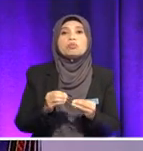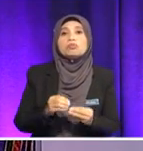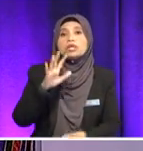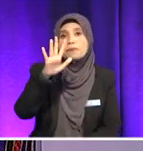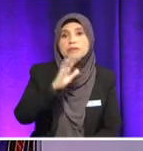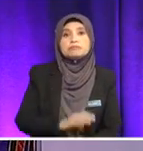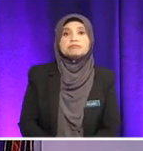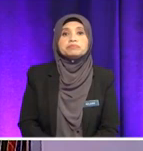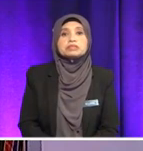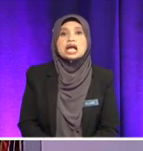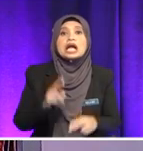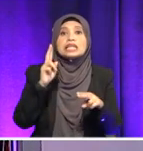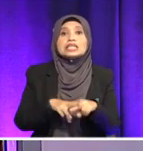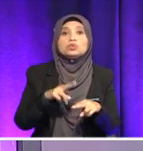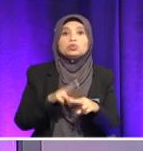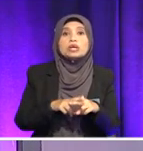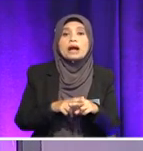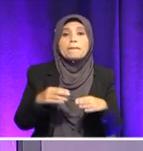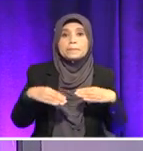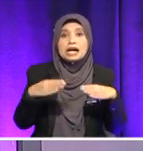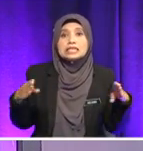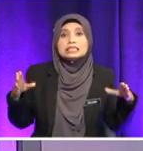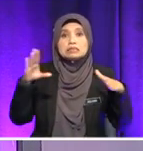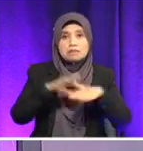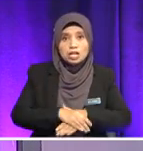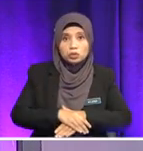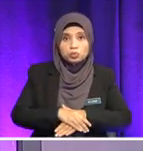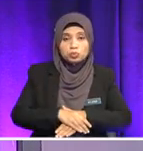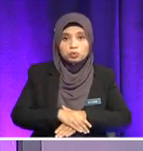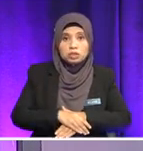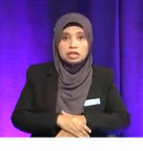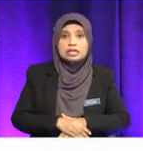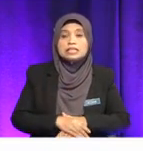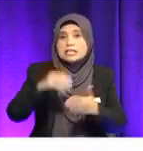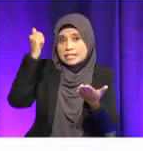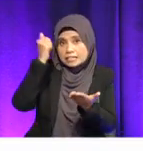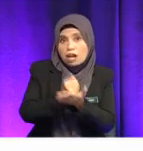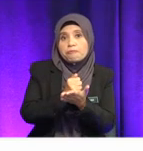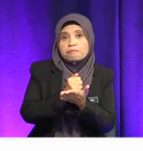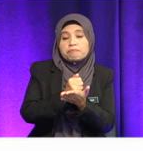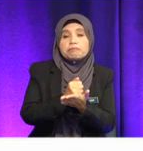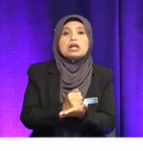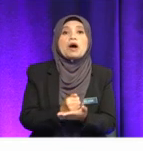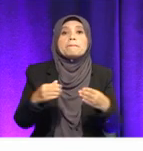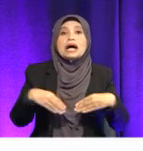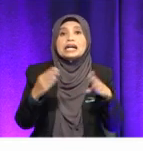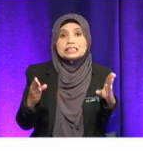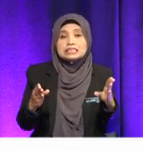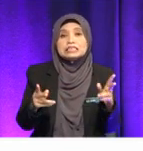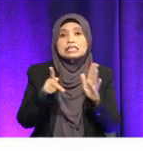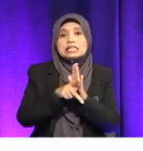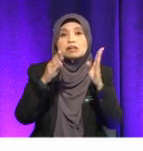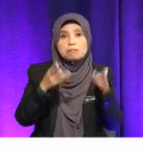yang kelima kedudukan bahasa Melayu yaitu di istilah sebagai bahasa kebangsaan dan